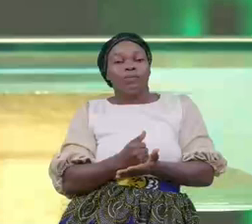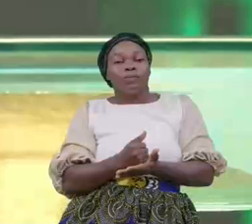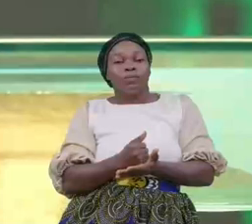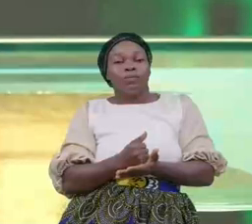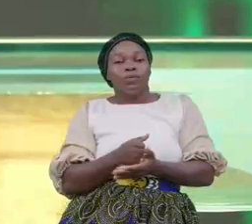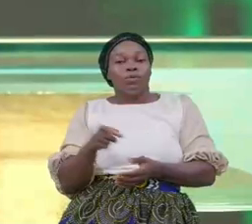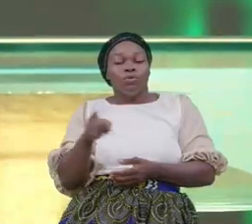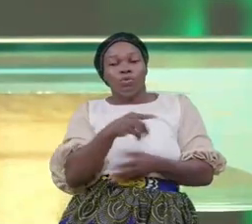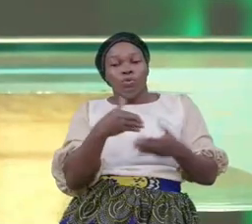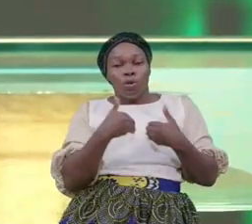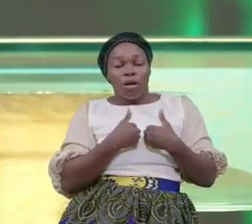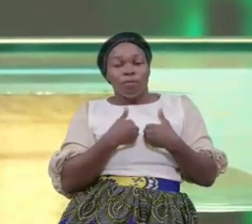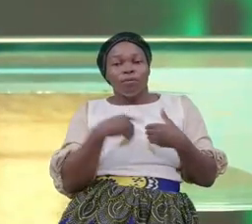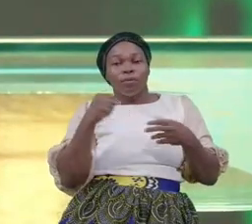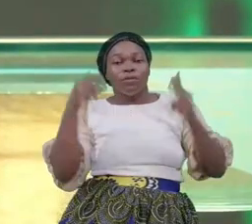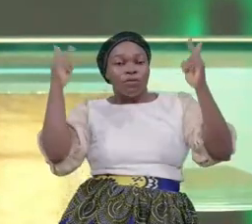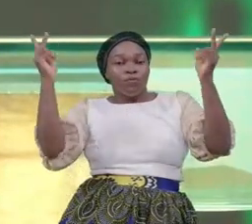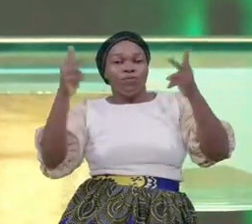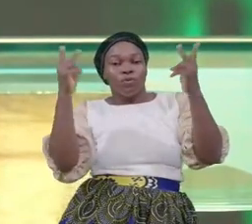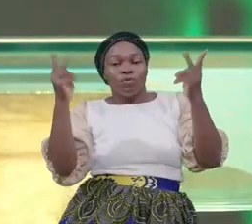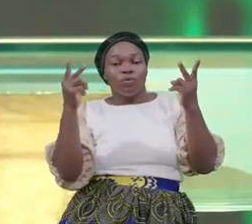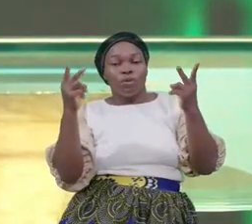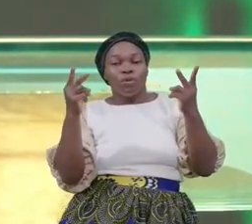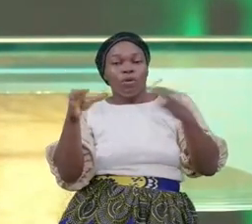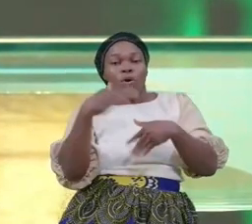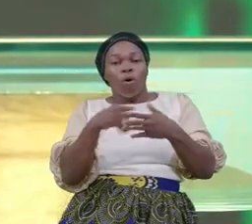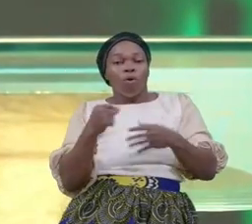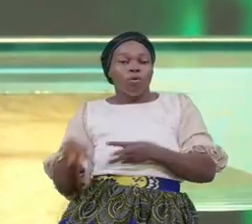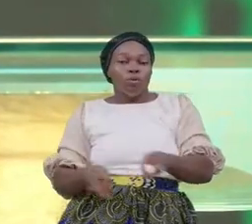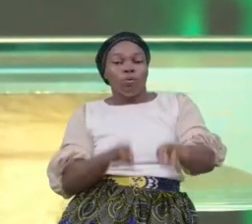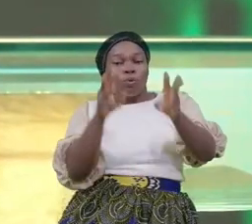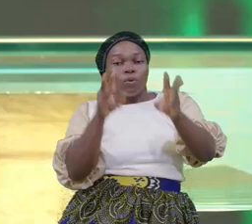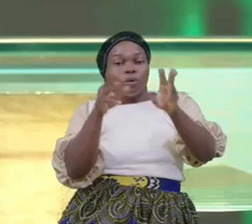Vous avez la victoire, vous en avez déjà. J'ai la victoire.